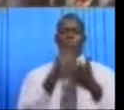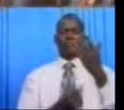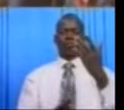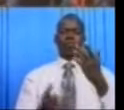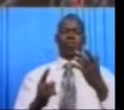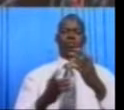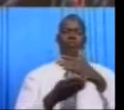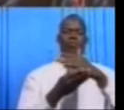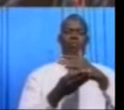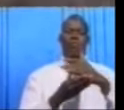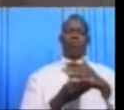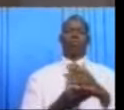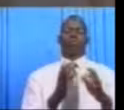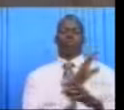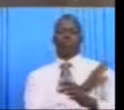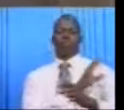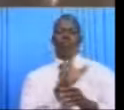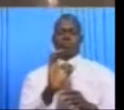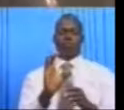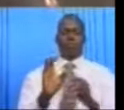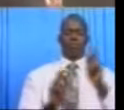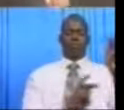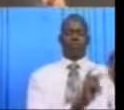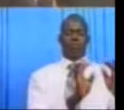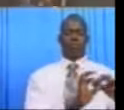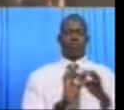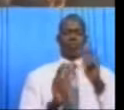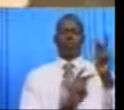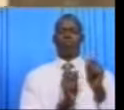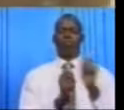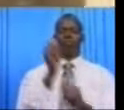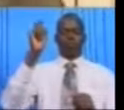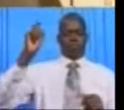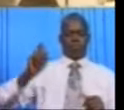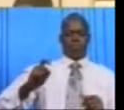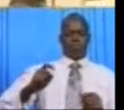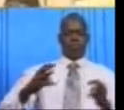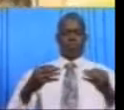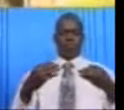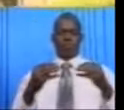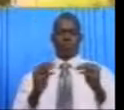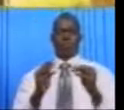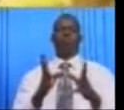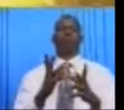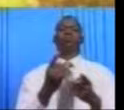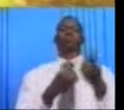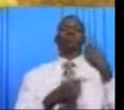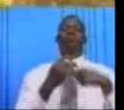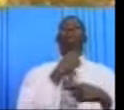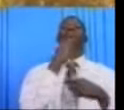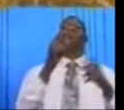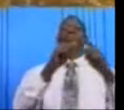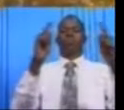Banque Internationale, renforcer les relations publiques est plus qu'une nécessité marketing. Cela revêt aussi une